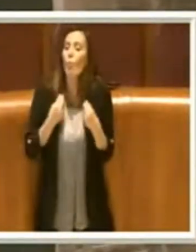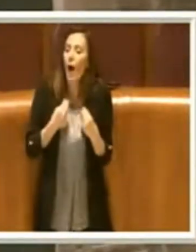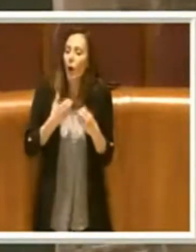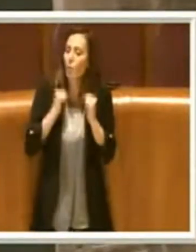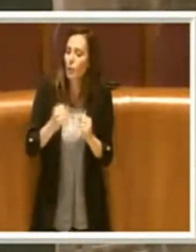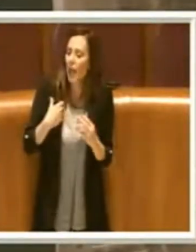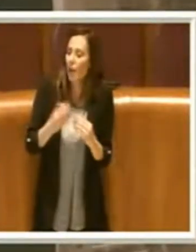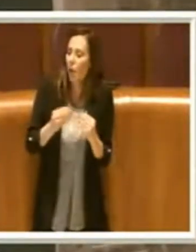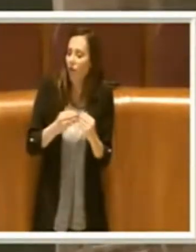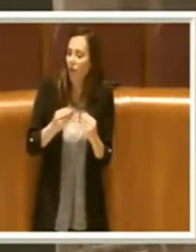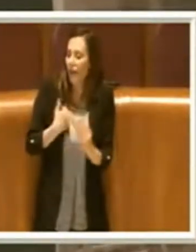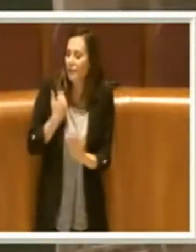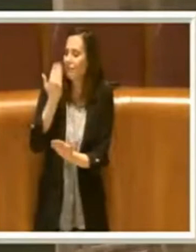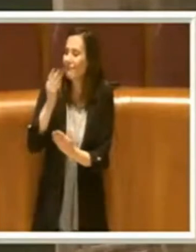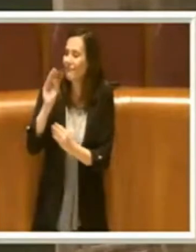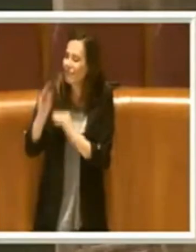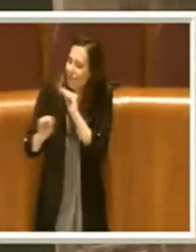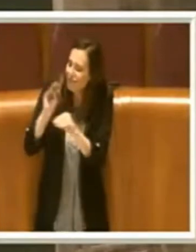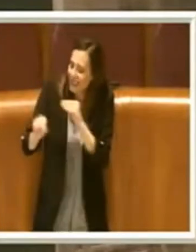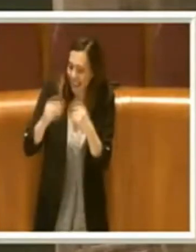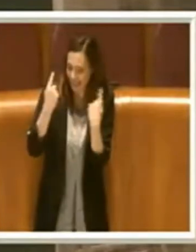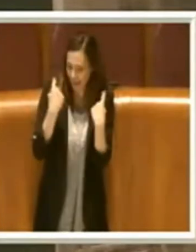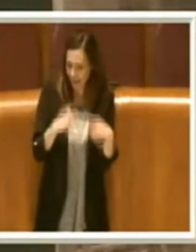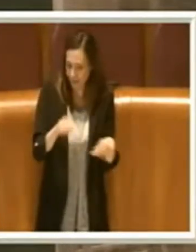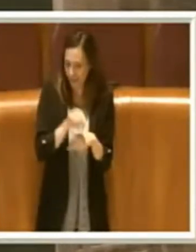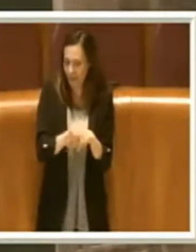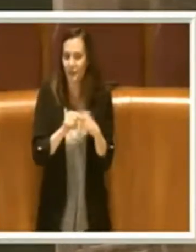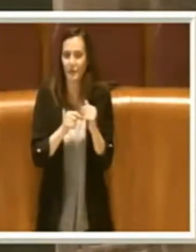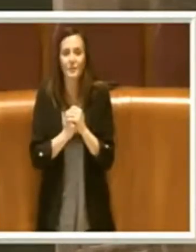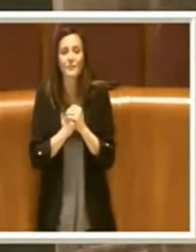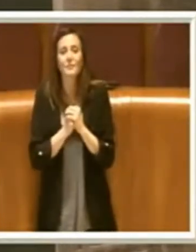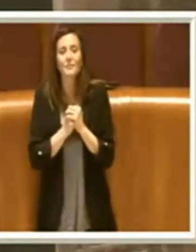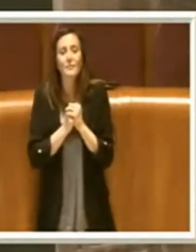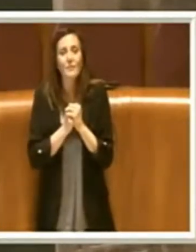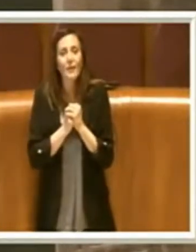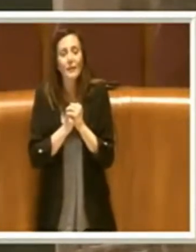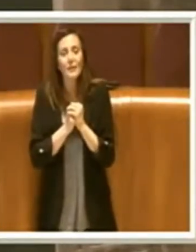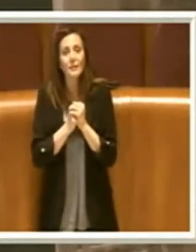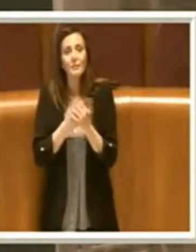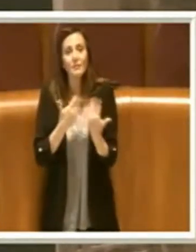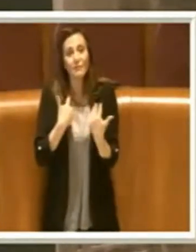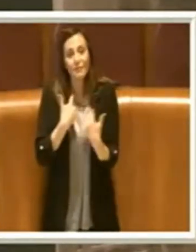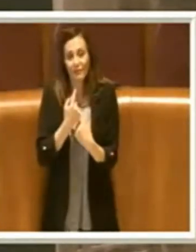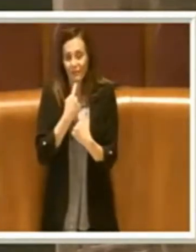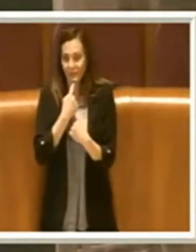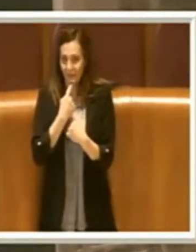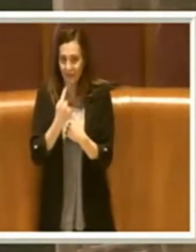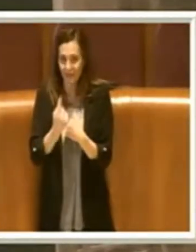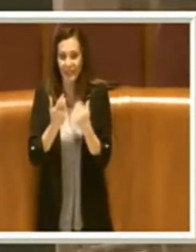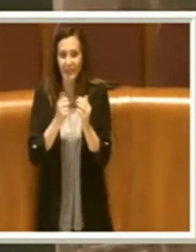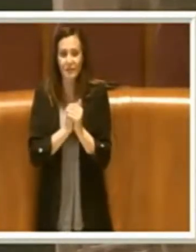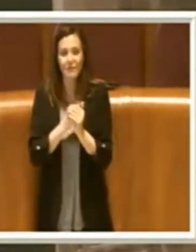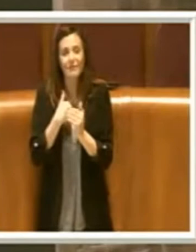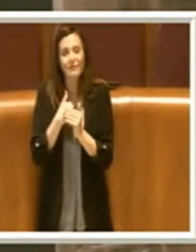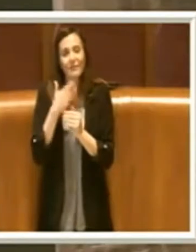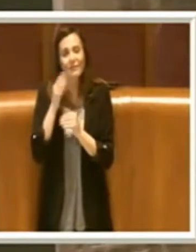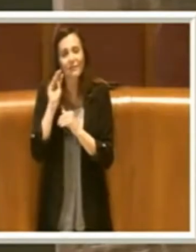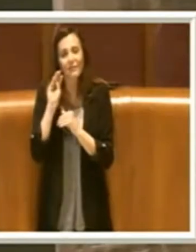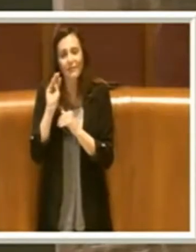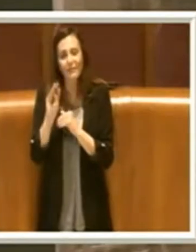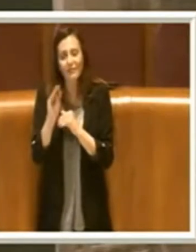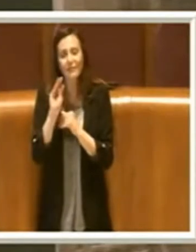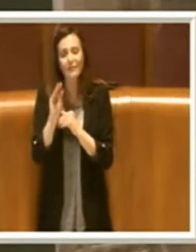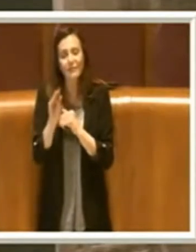farlo quando possiamo chiedere queste cose e quindi vi dico che chiediamo ovviamente